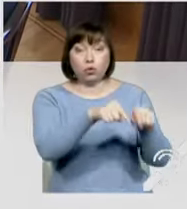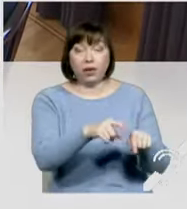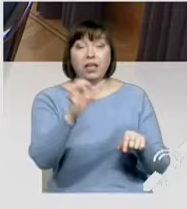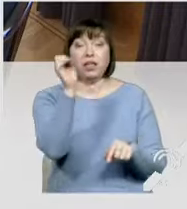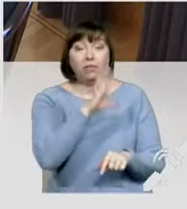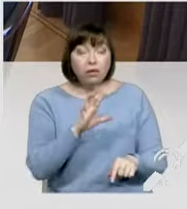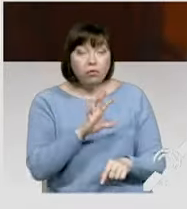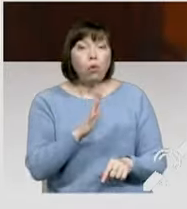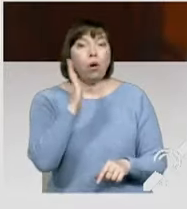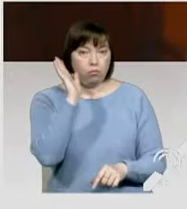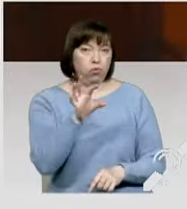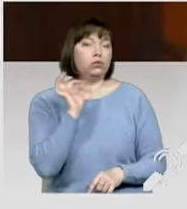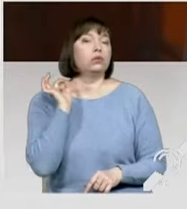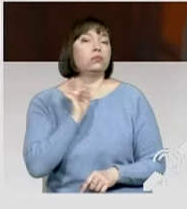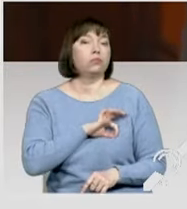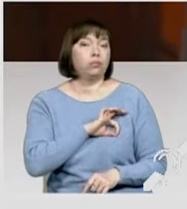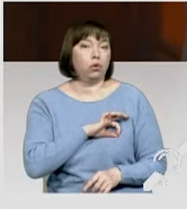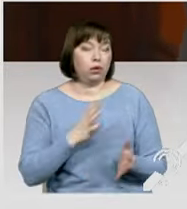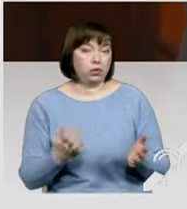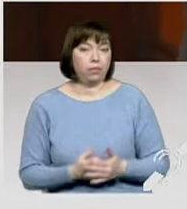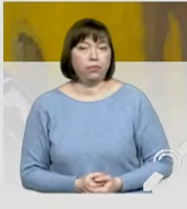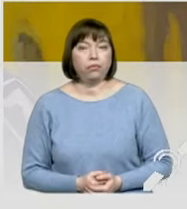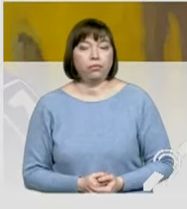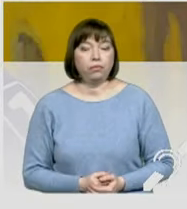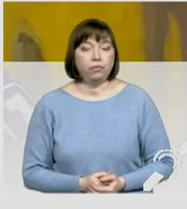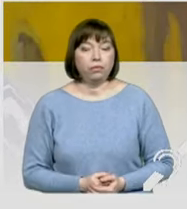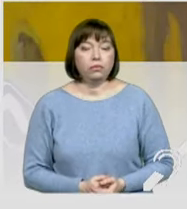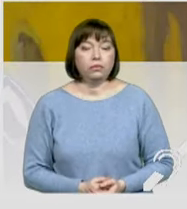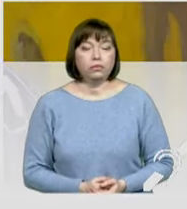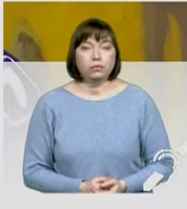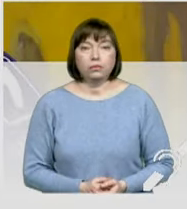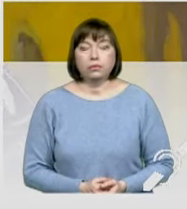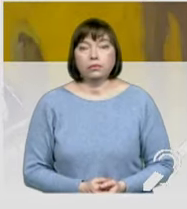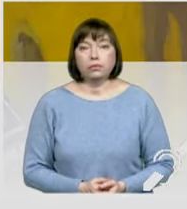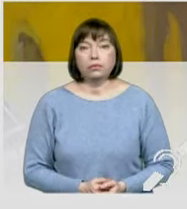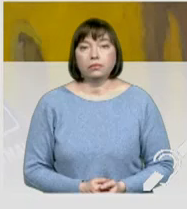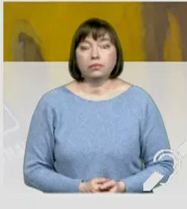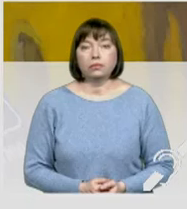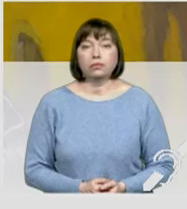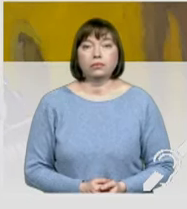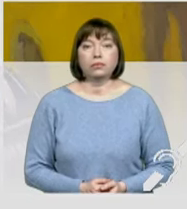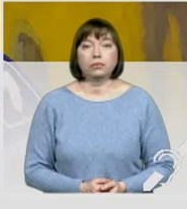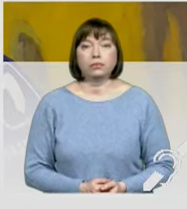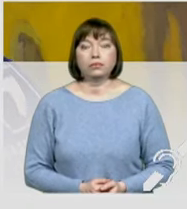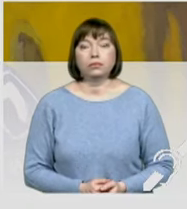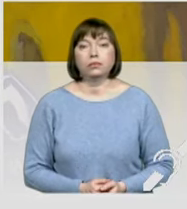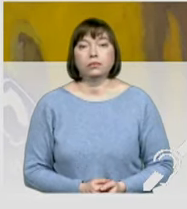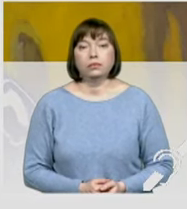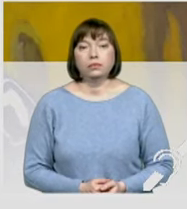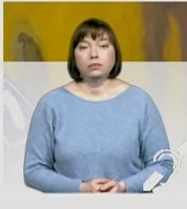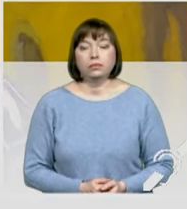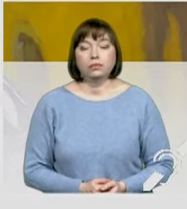Uniunea Europeană va aduce țării doar avantaje. We had our referendum, as I said, and there